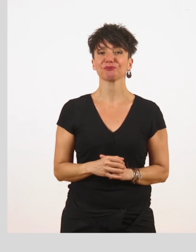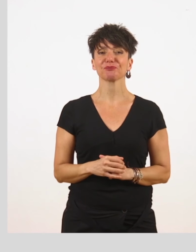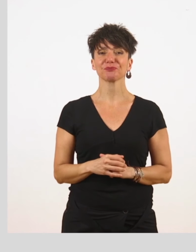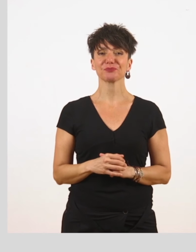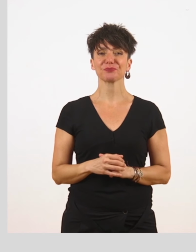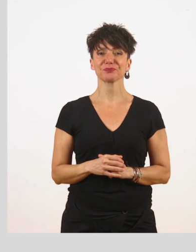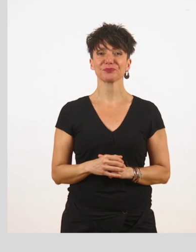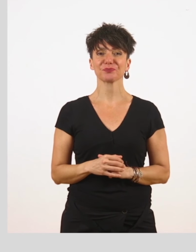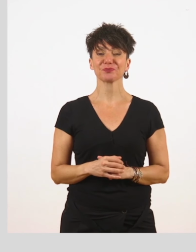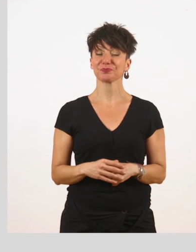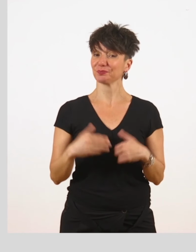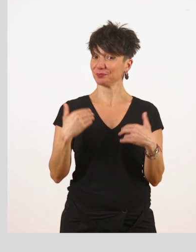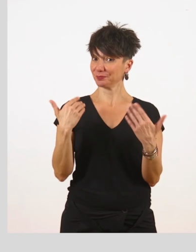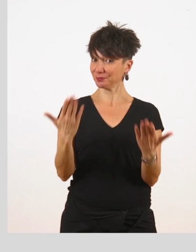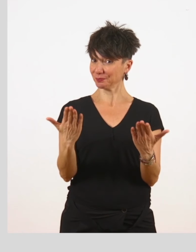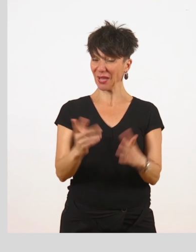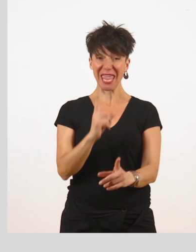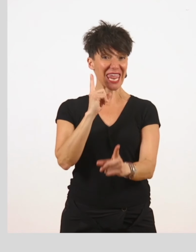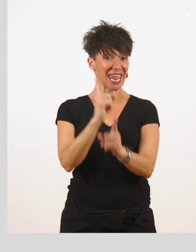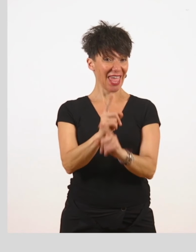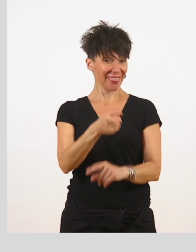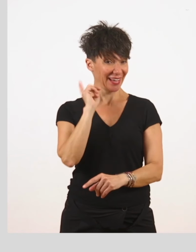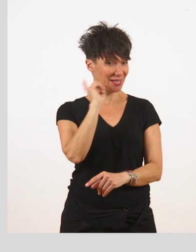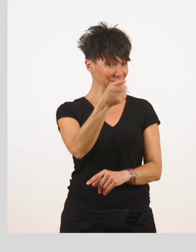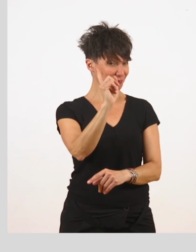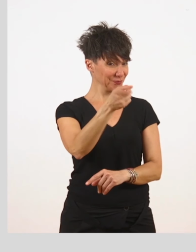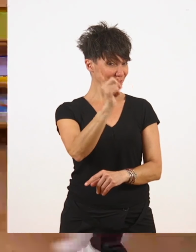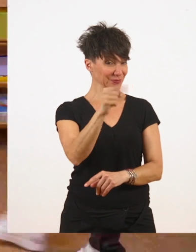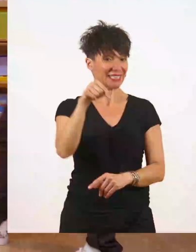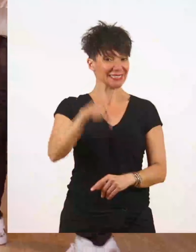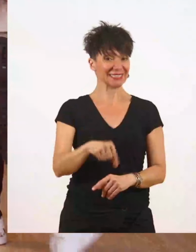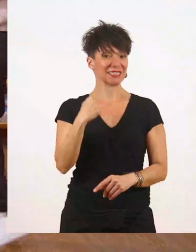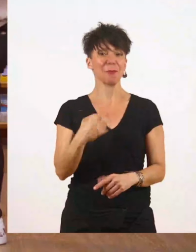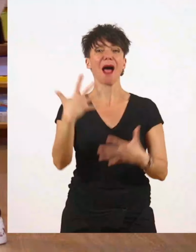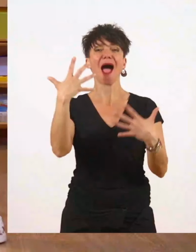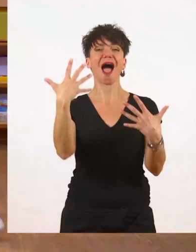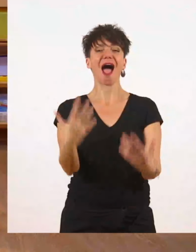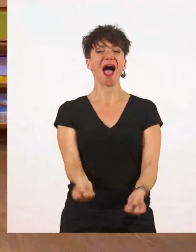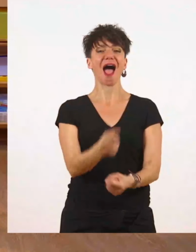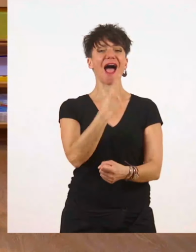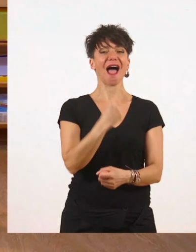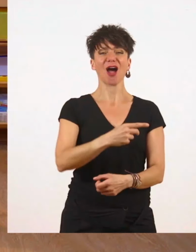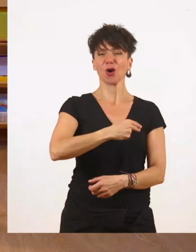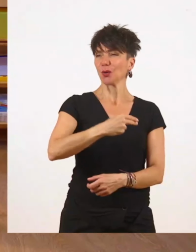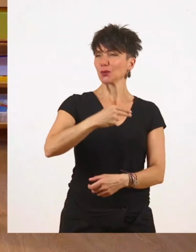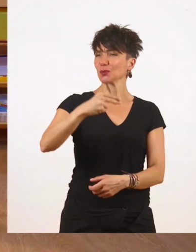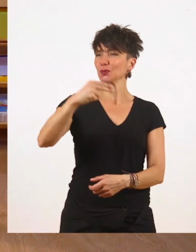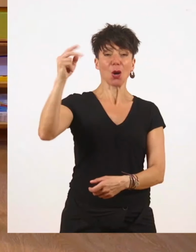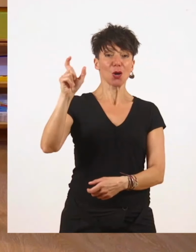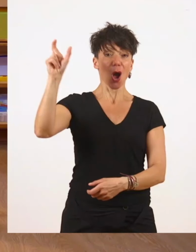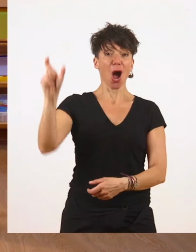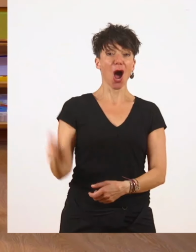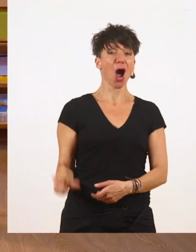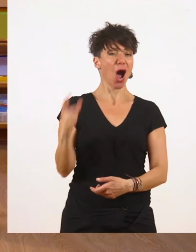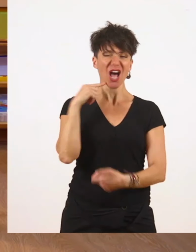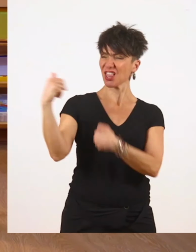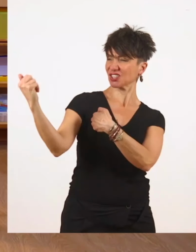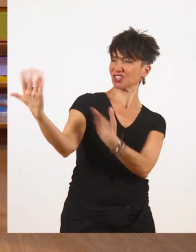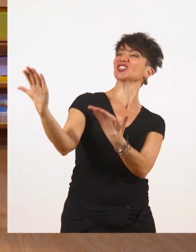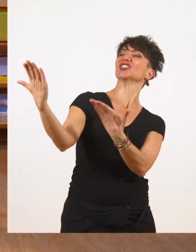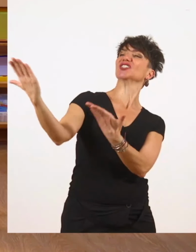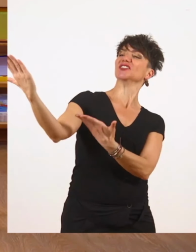Και ειδικά για σας σήμερα, Σας έχω τον Βίλιαμ Σέξπιρ καλεσμένο να σας μιλήσει